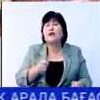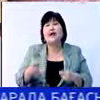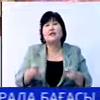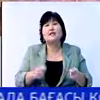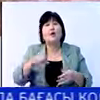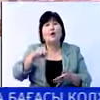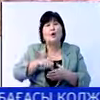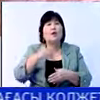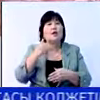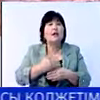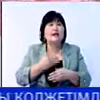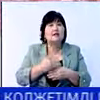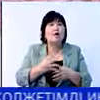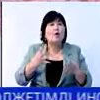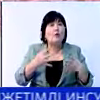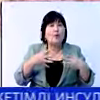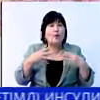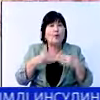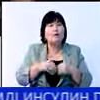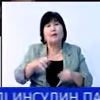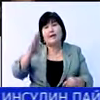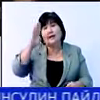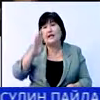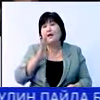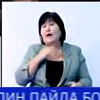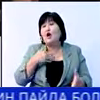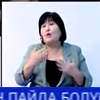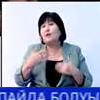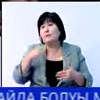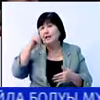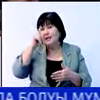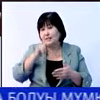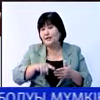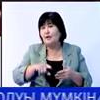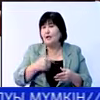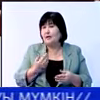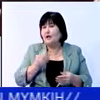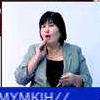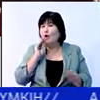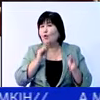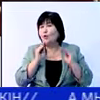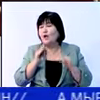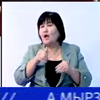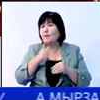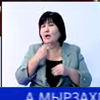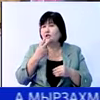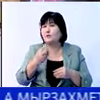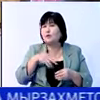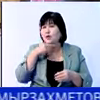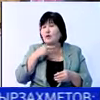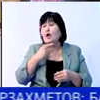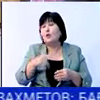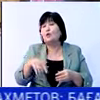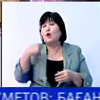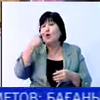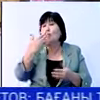жетекшілігімен қойылған спектакльде отбасындағы ер мен әйелдің бір-біріне деген сенімінен гөрі күдігі басым болатыны бейнеленеді. Осындай